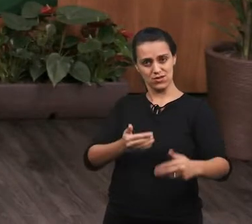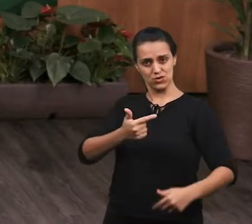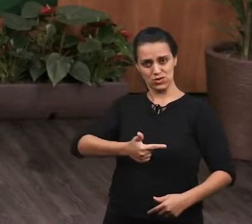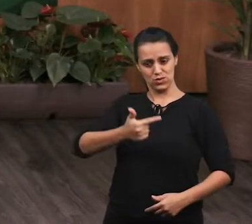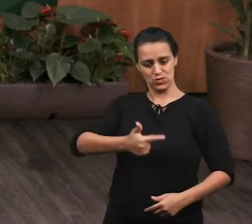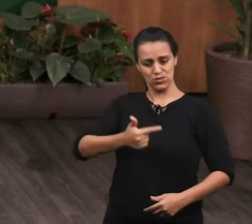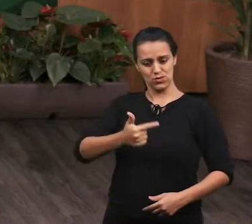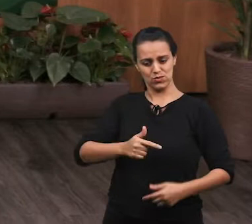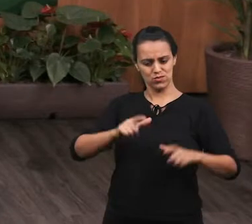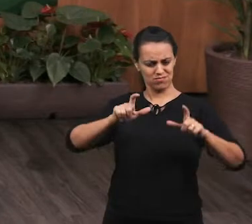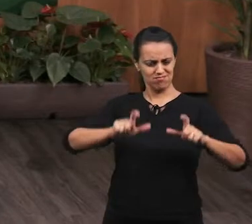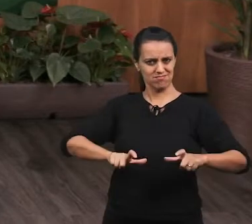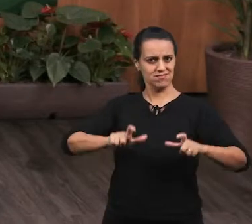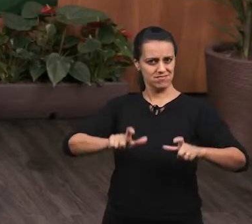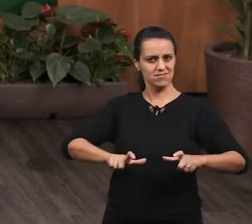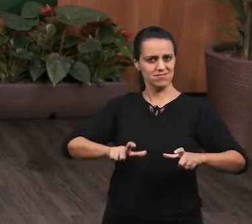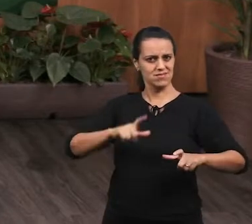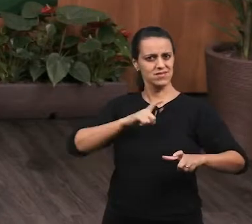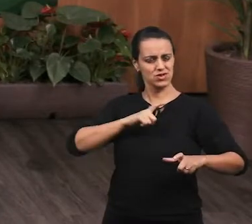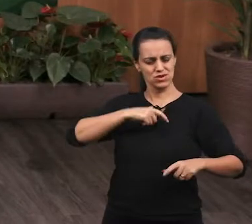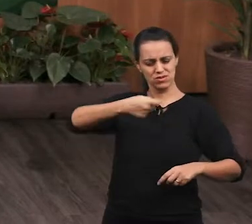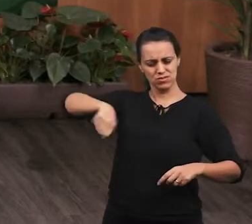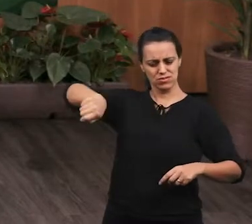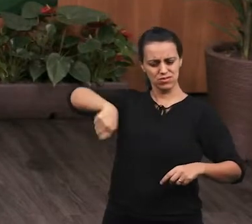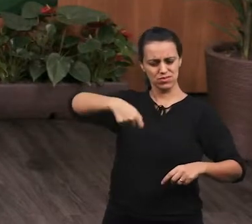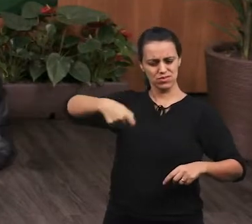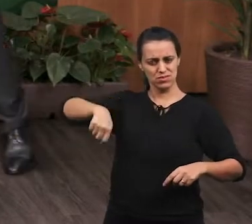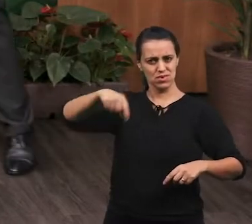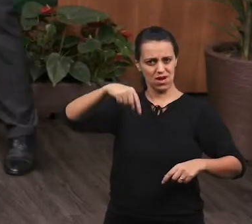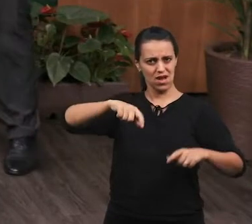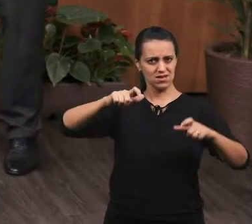где находился алтарь, жертвенник курения,